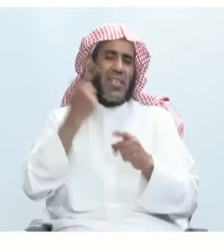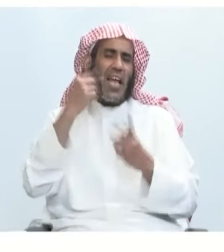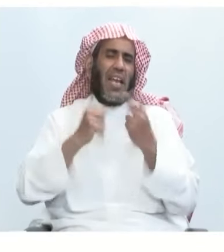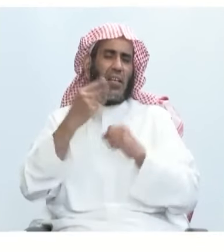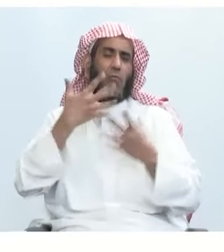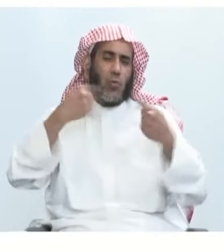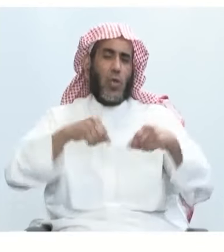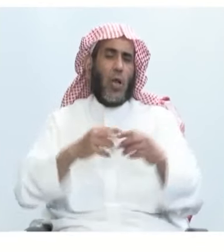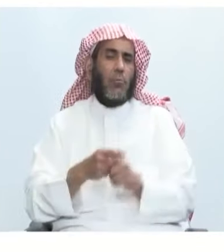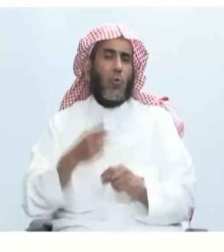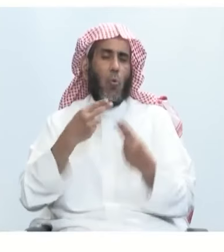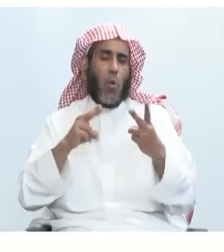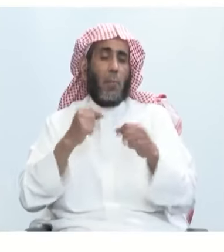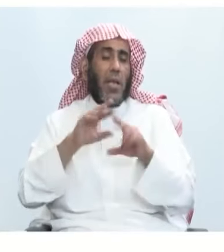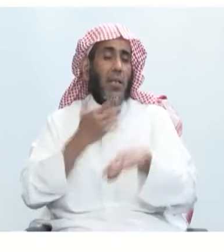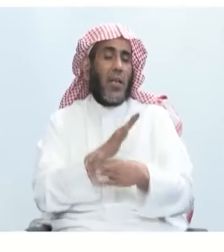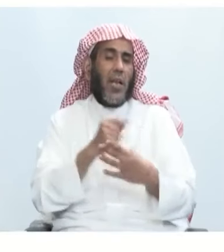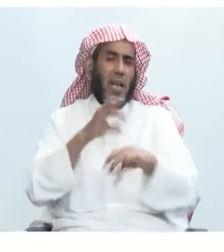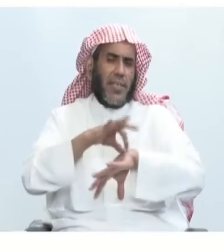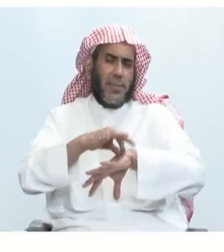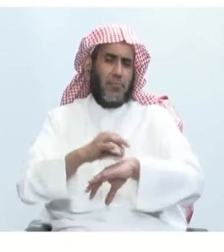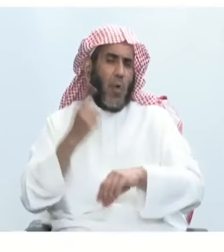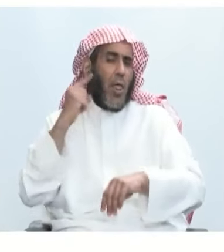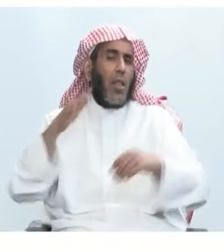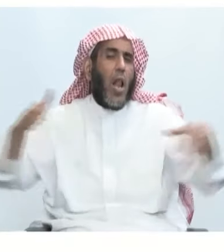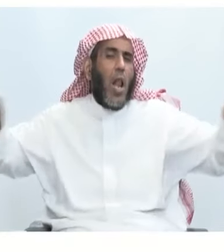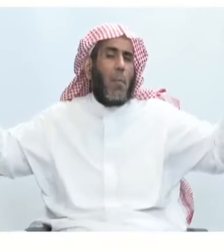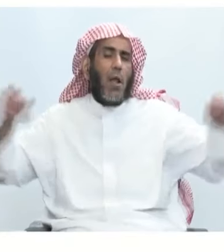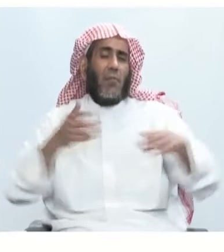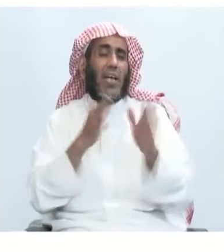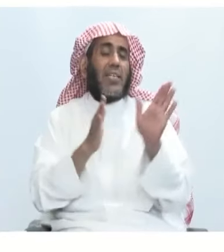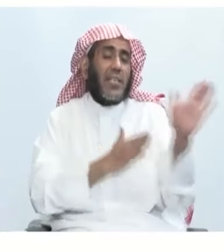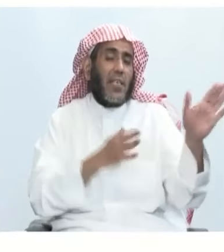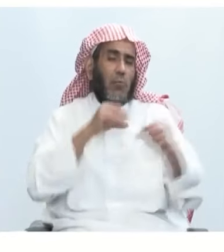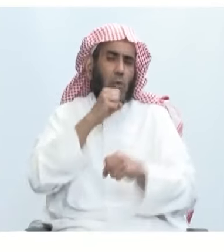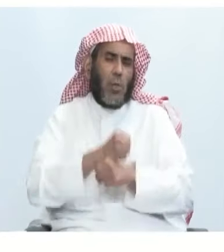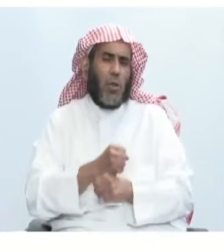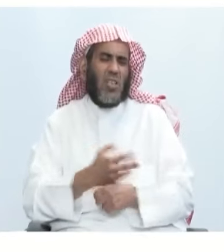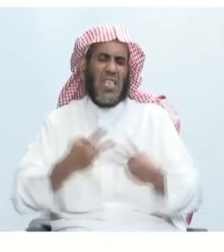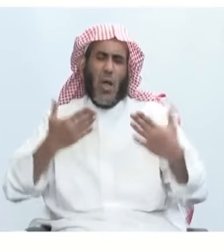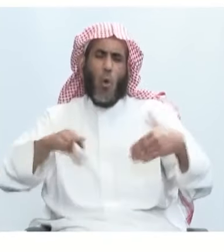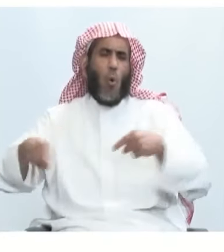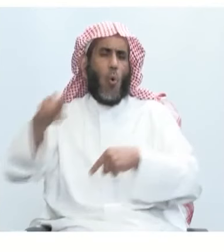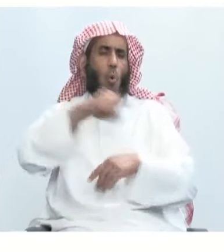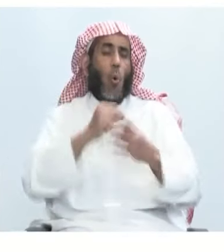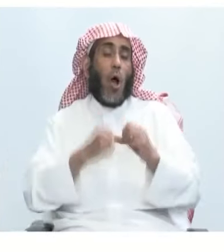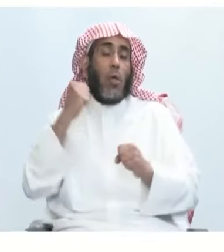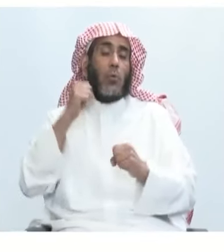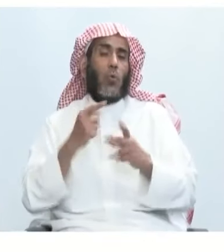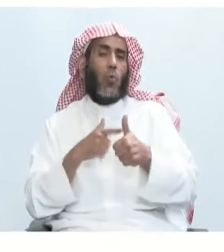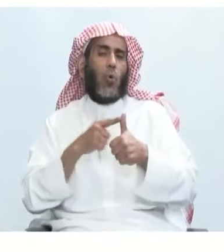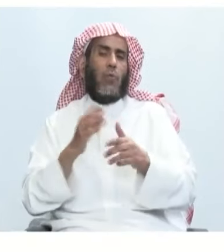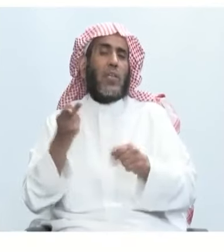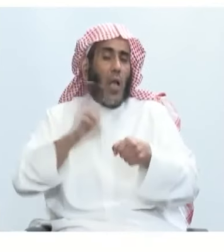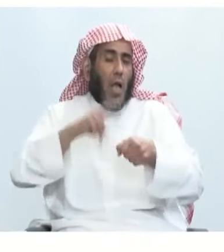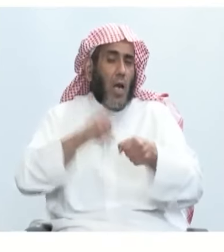في الدنيا مؤذنه بين الناس اذان الملائكه فكانت سيره النبي صلى الله عليه وسلم التي اعجزت الخلق هي العظمه الاولى ثم تكرارت في